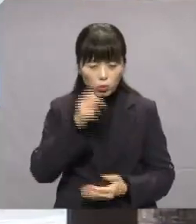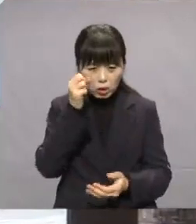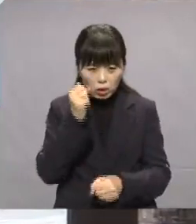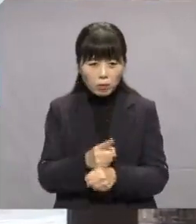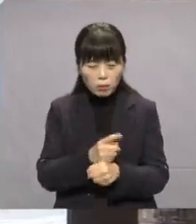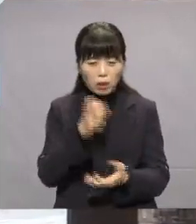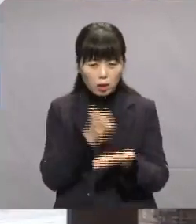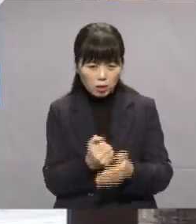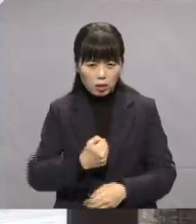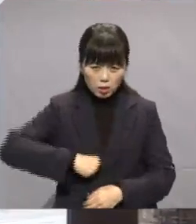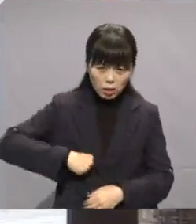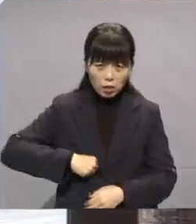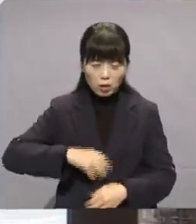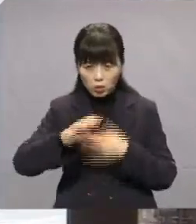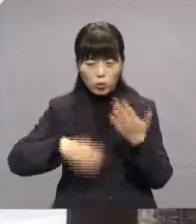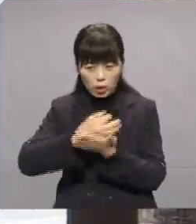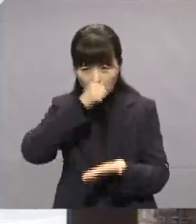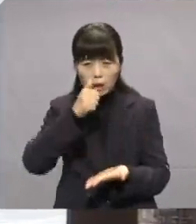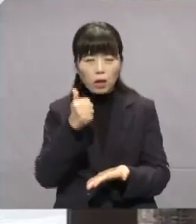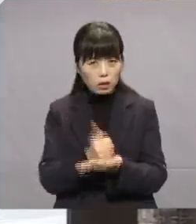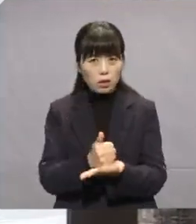이미 위헌 위법이고